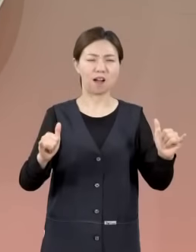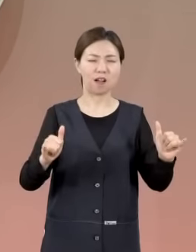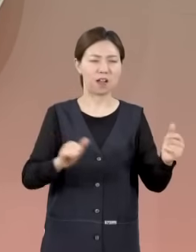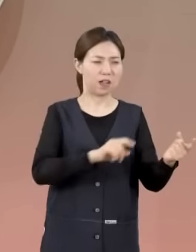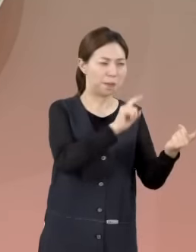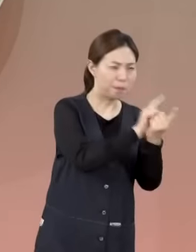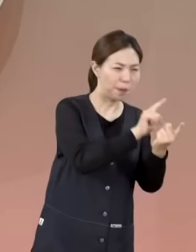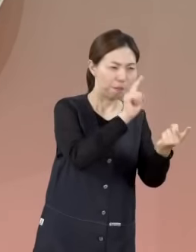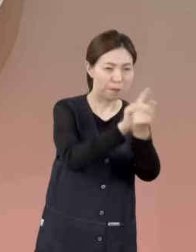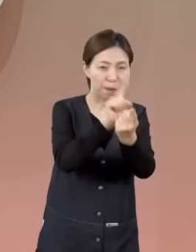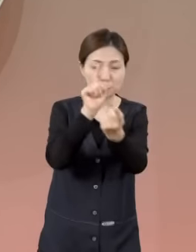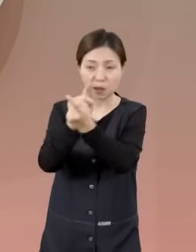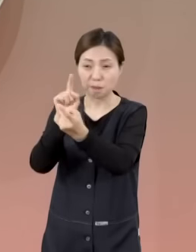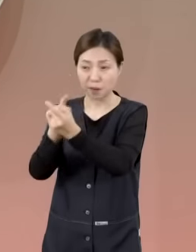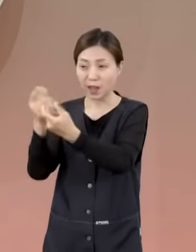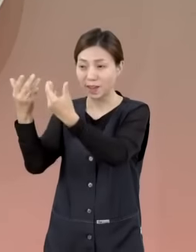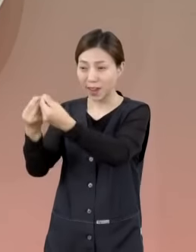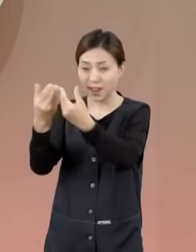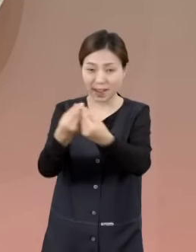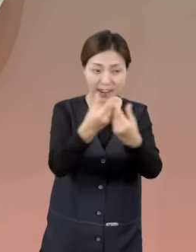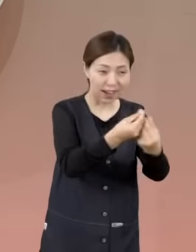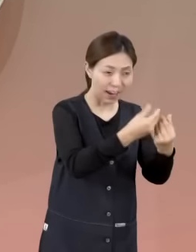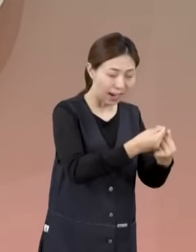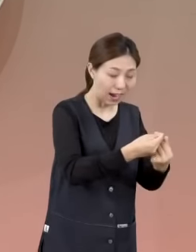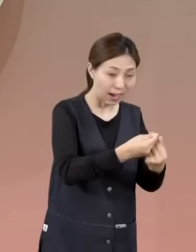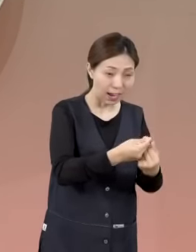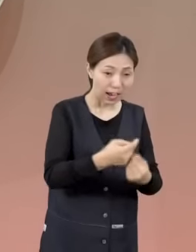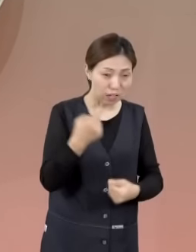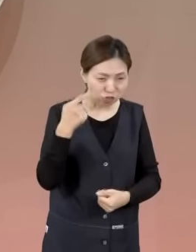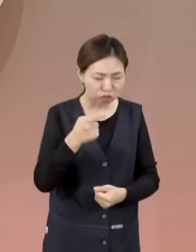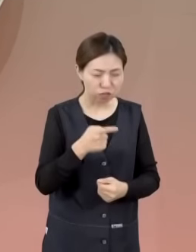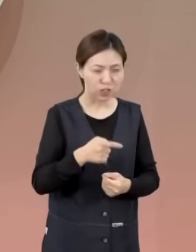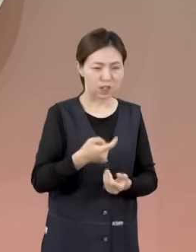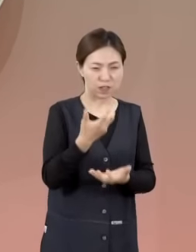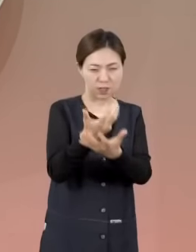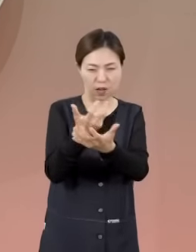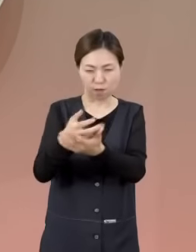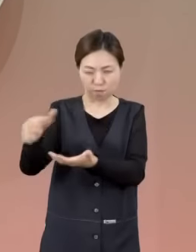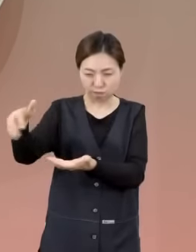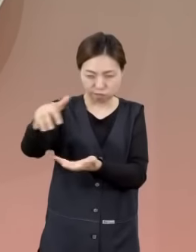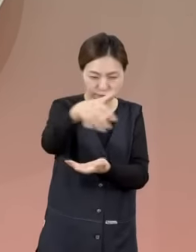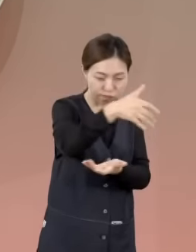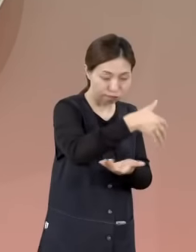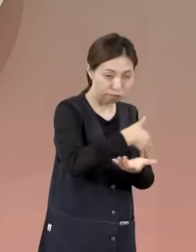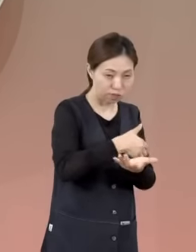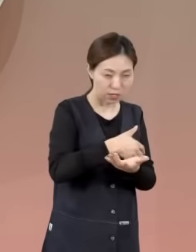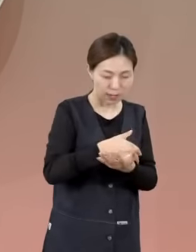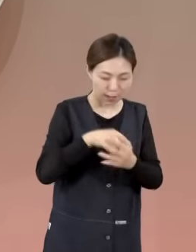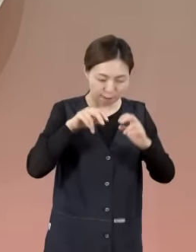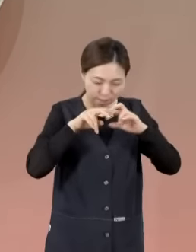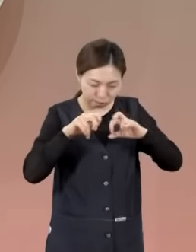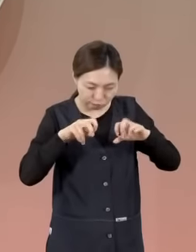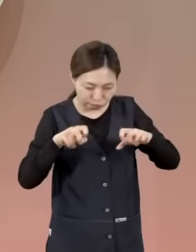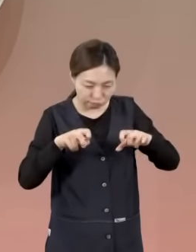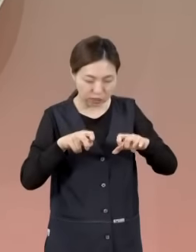가지를 제가 수집하고 분석하고 통계를 내었을